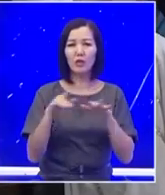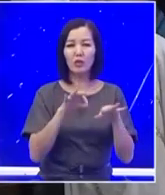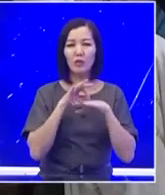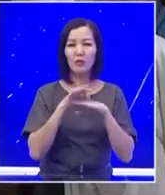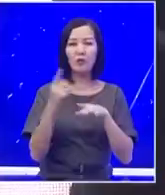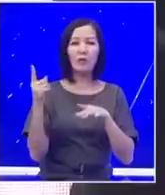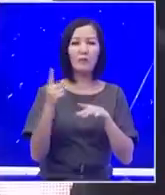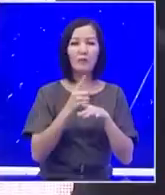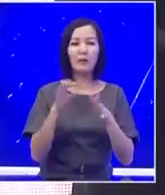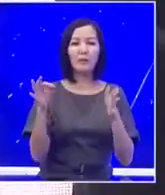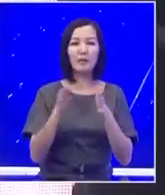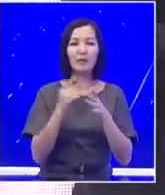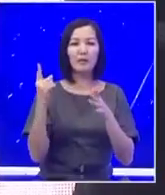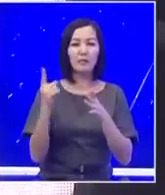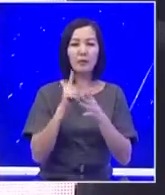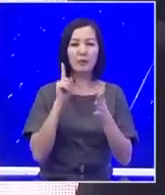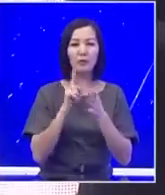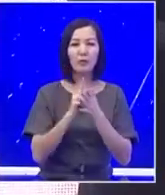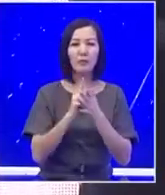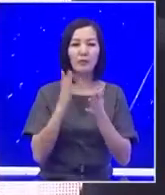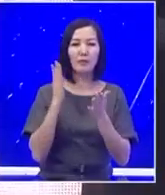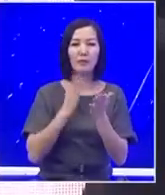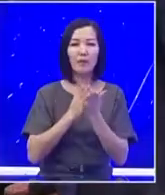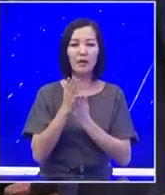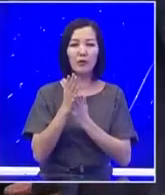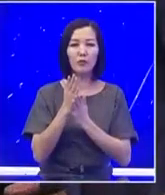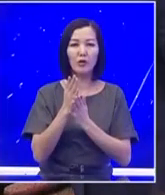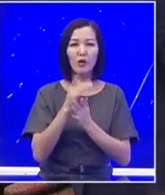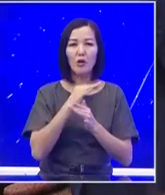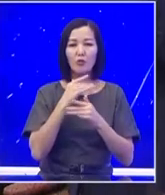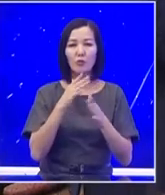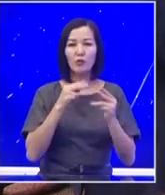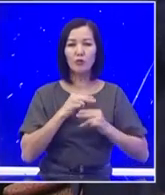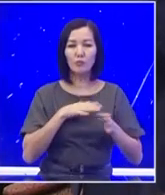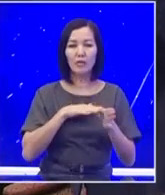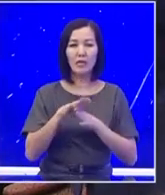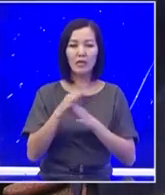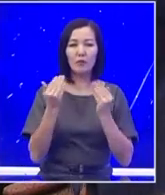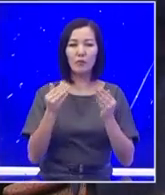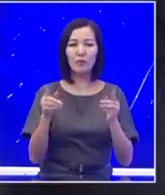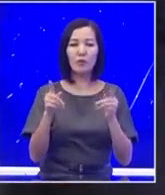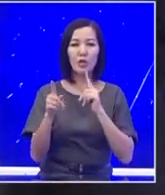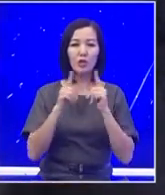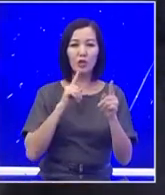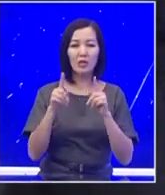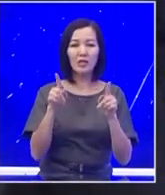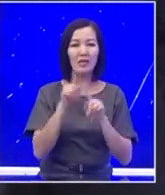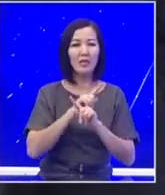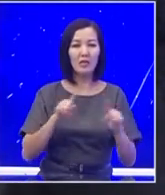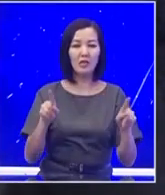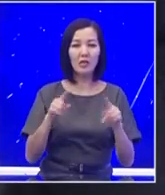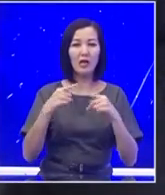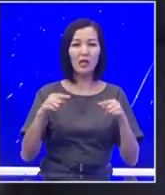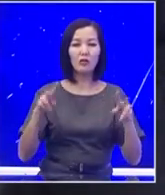бір мүдде, бір болашақ жолында маңызды қадамдар жасалды. Ал бүгінгі жиын әдеттегіден өзгерек. Түрлі тақырыптар сөз болып,